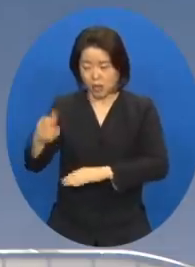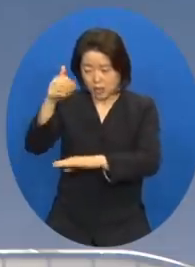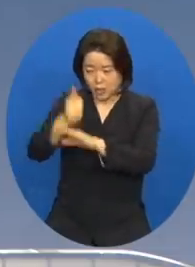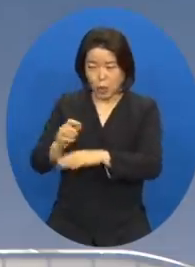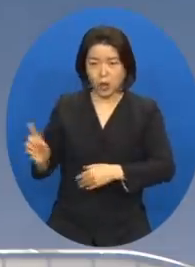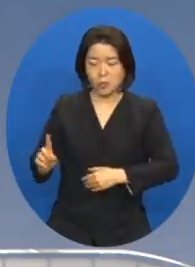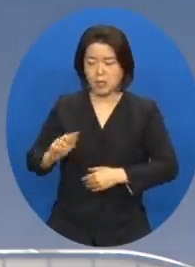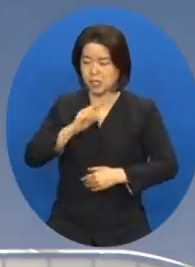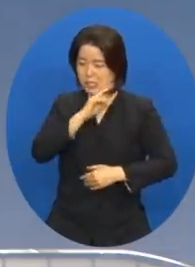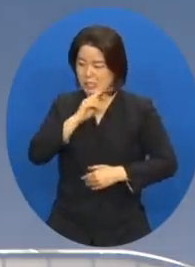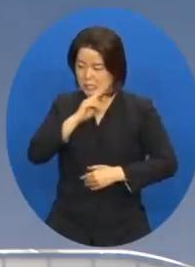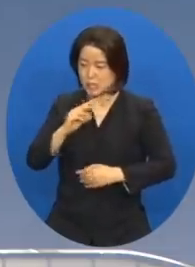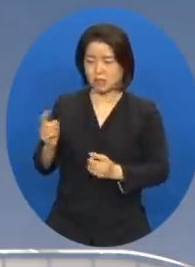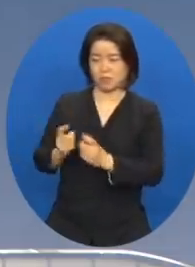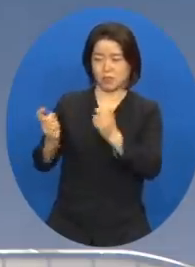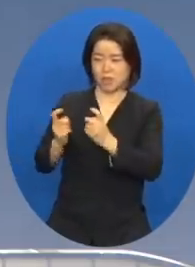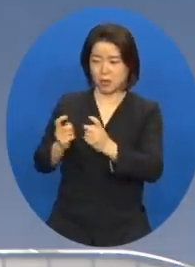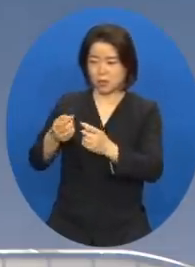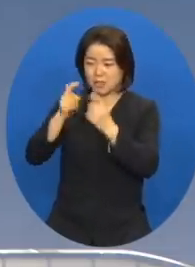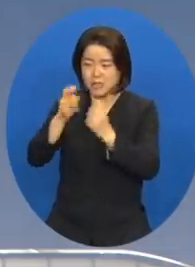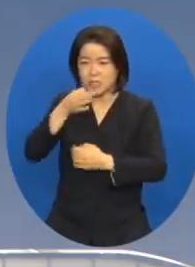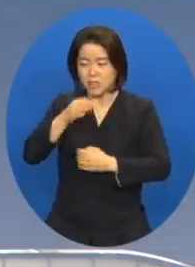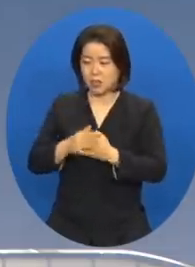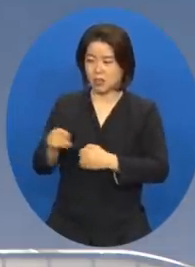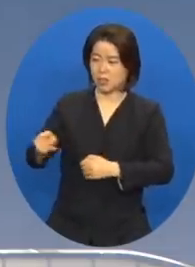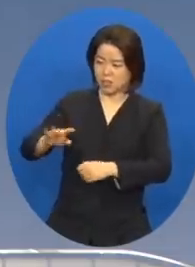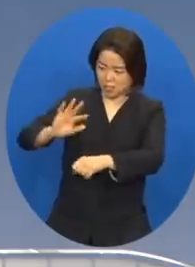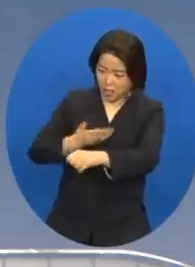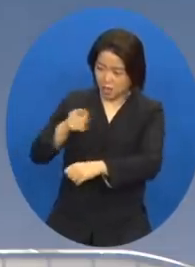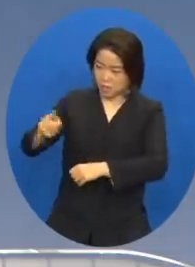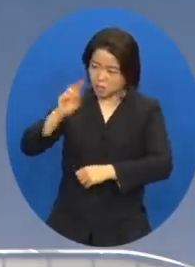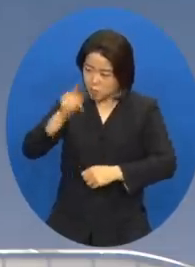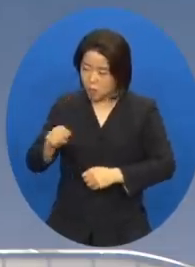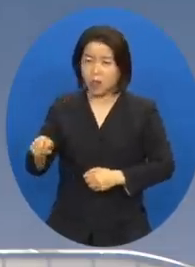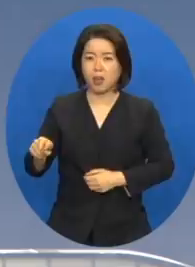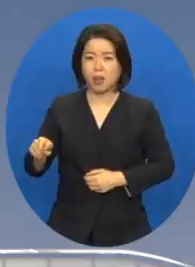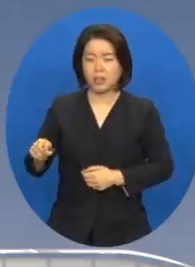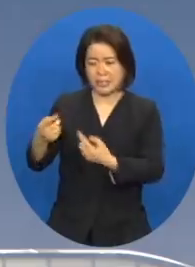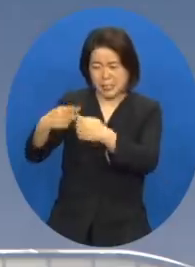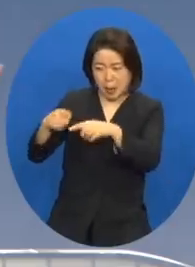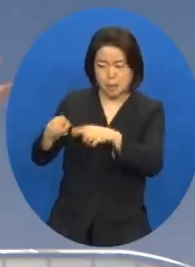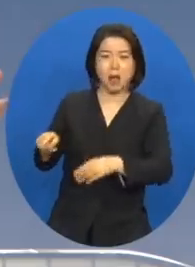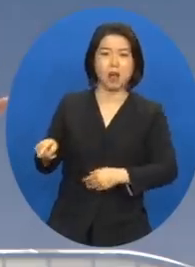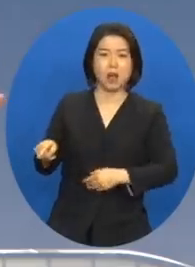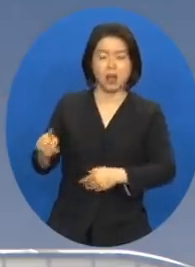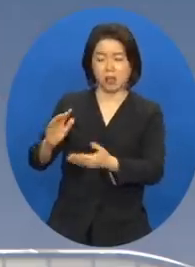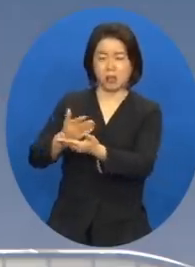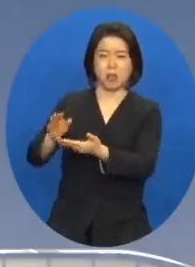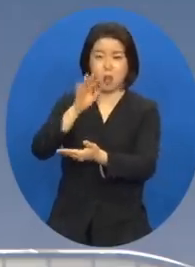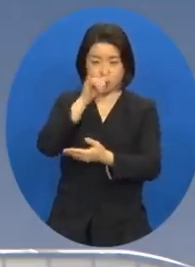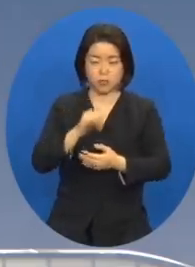다툼, 분열, 누가 잘났고 못났고 그런 평가로 나뉩니다.